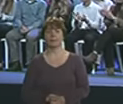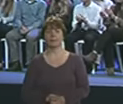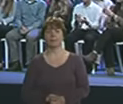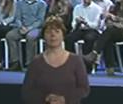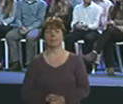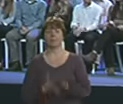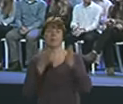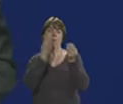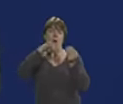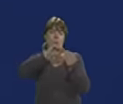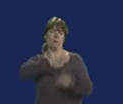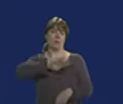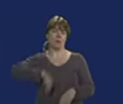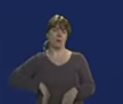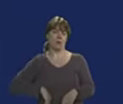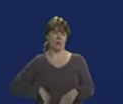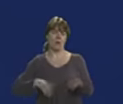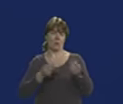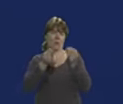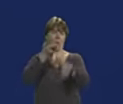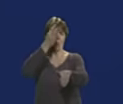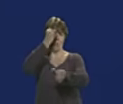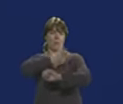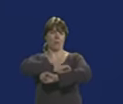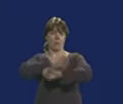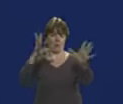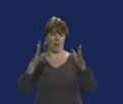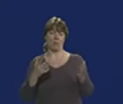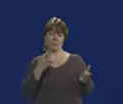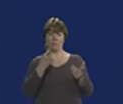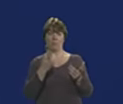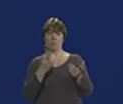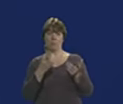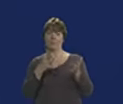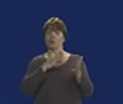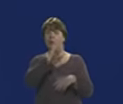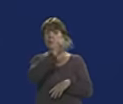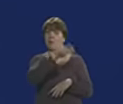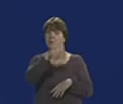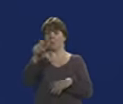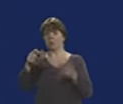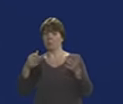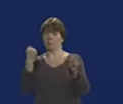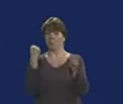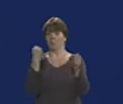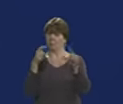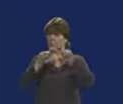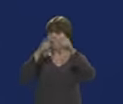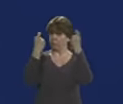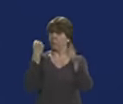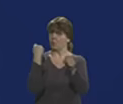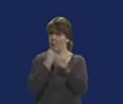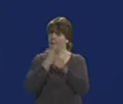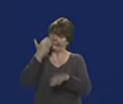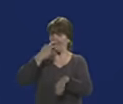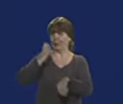Alors juste un dernier mot là-dessus, pour être bien compris. Je pense que ceux de nos compatriotes qui ont un statut travaillent, que c'est